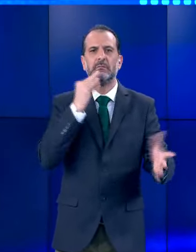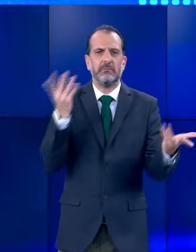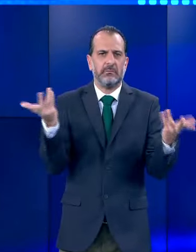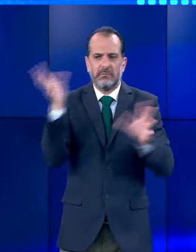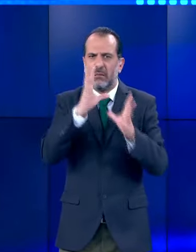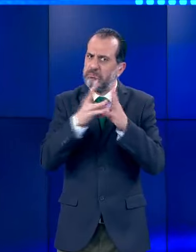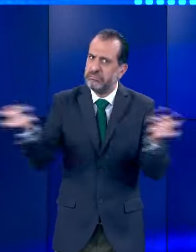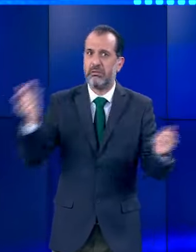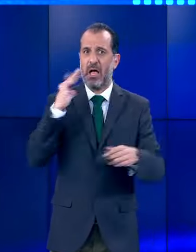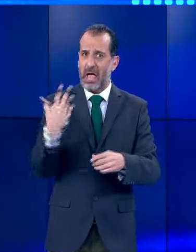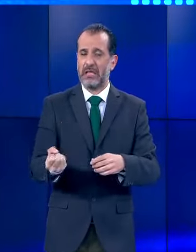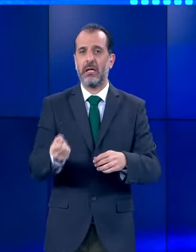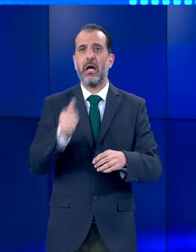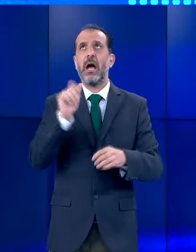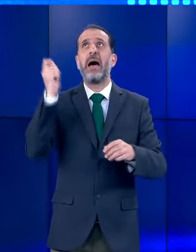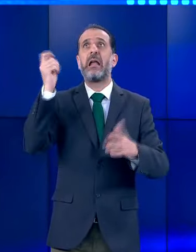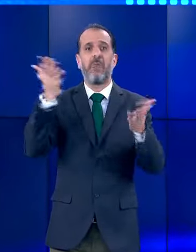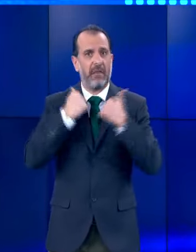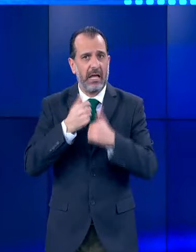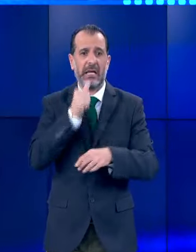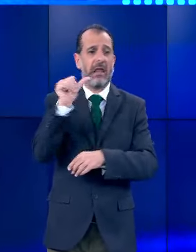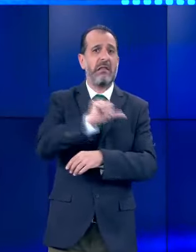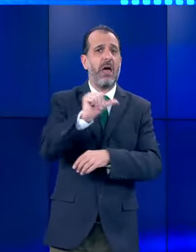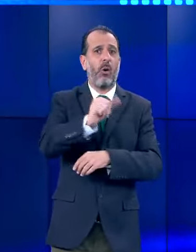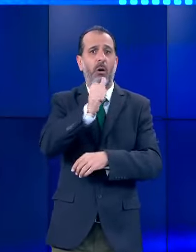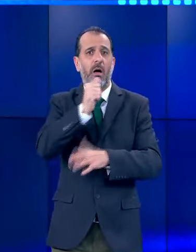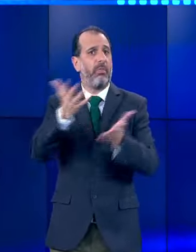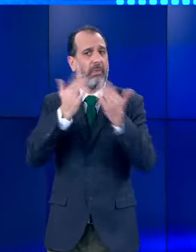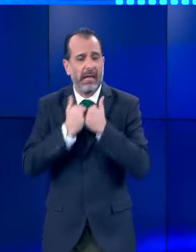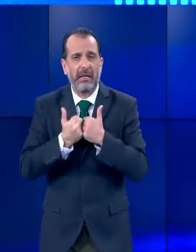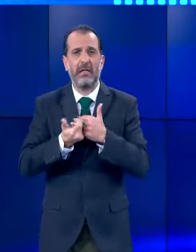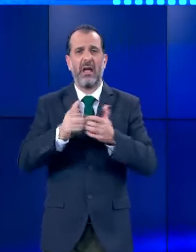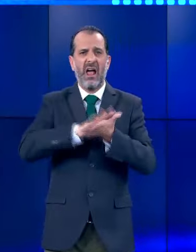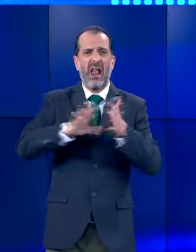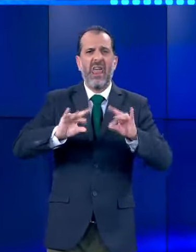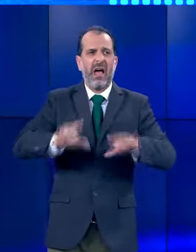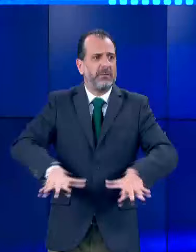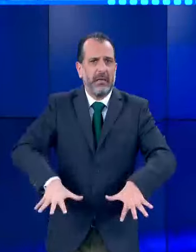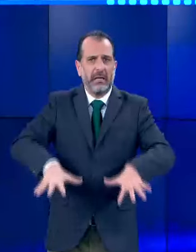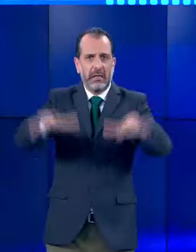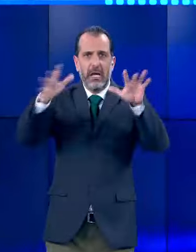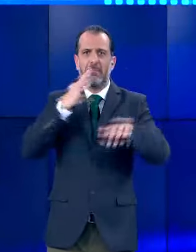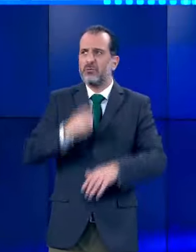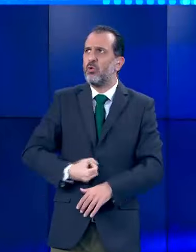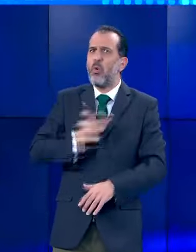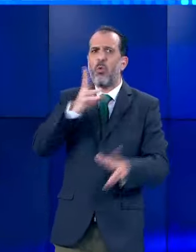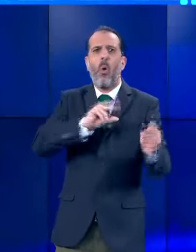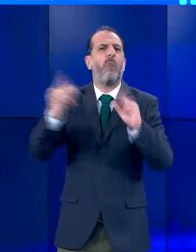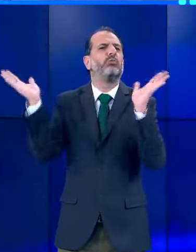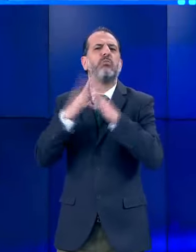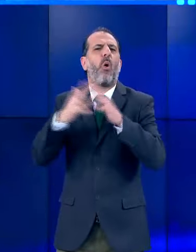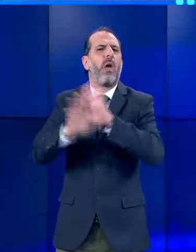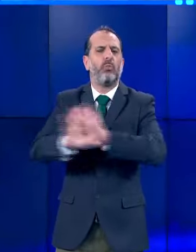μέσα στη λάσπη χωρίς νερό και ηλεκτρικό ρεύμα. Οι εικόνες στις πληγήσεις περιοχές θυμίζουν εμπόλεμη ζώνη. Ισοπεδωμένες